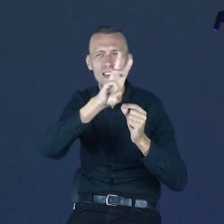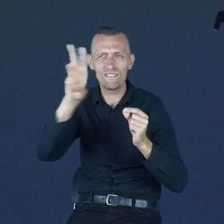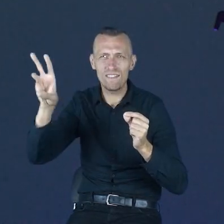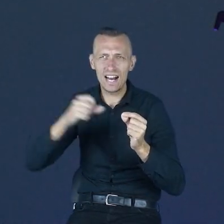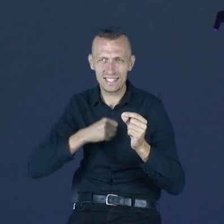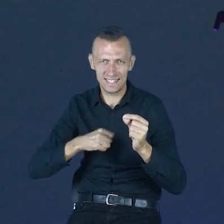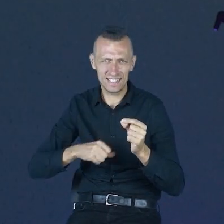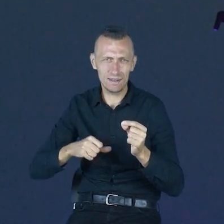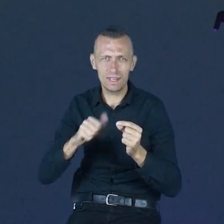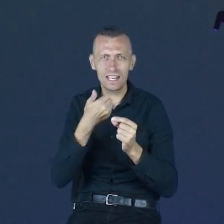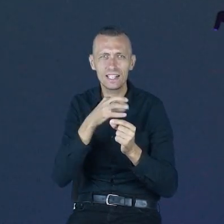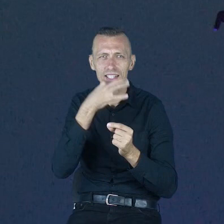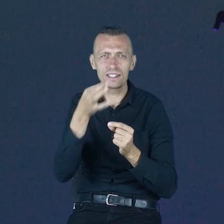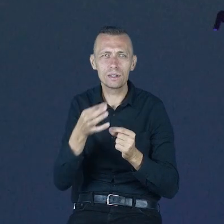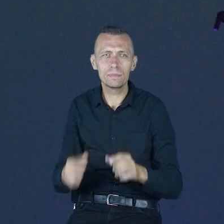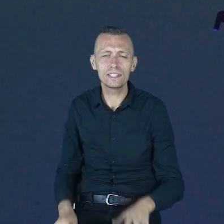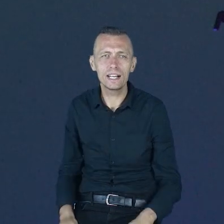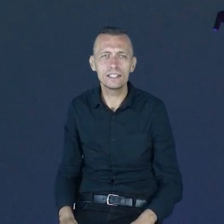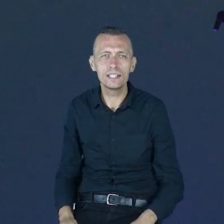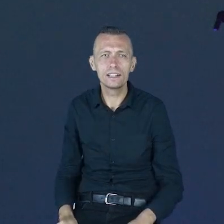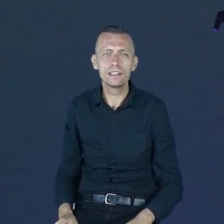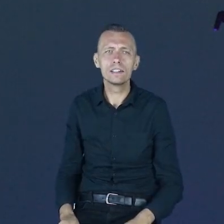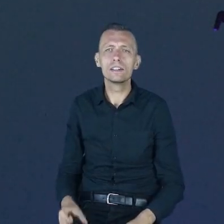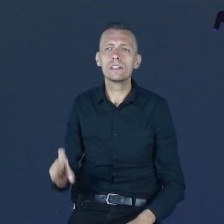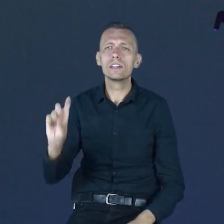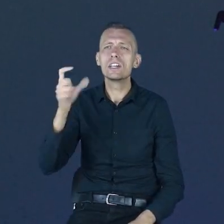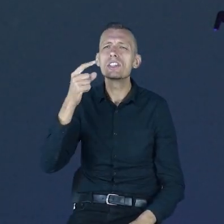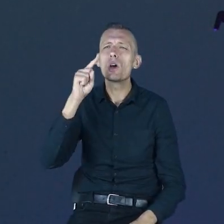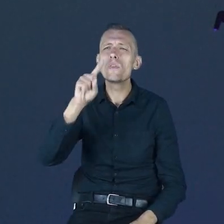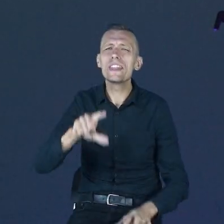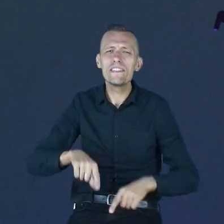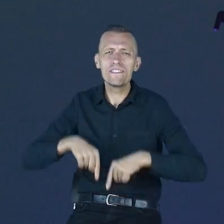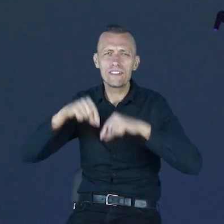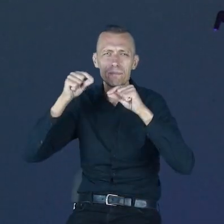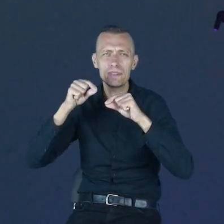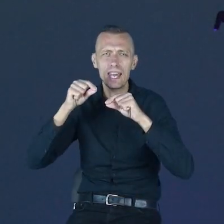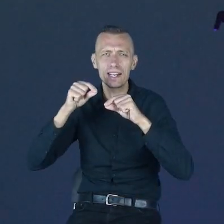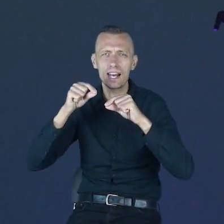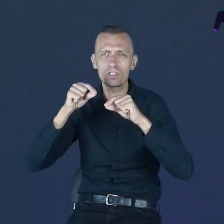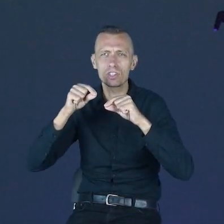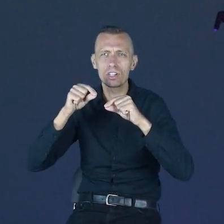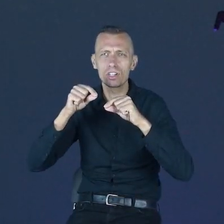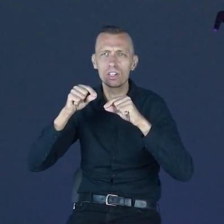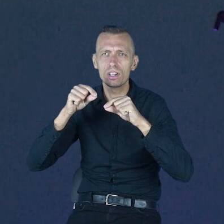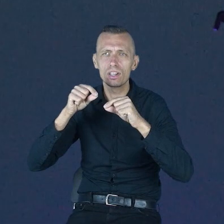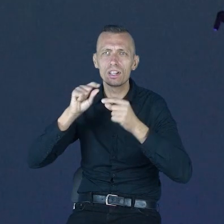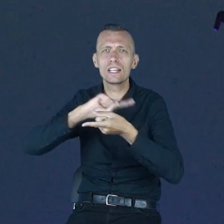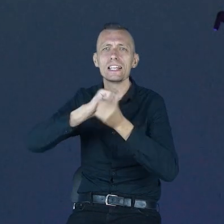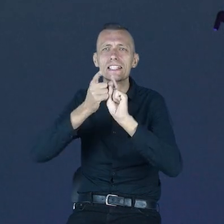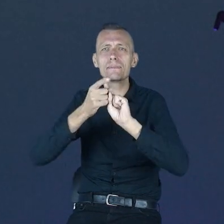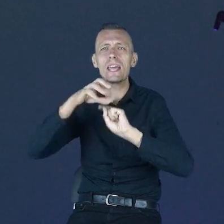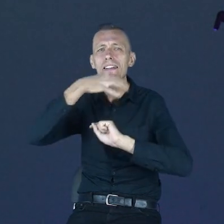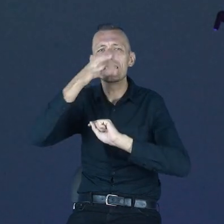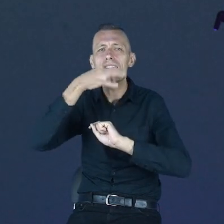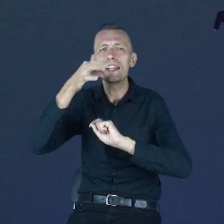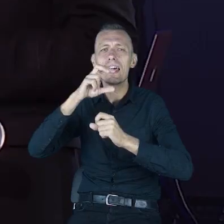Ku czemu więc się skłaniasz? Ku transformacji czy ku deformacji? Każdego dnia, gdy się budzisz,